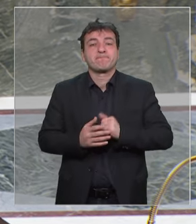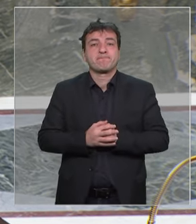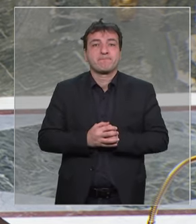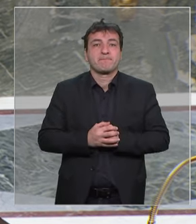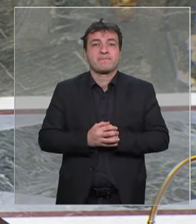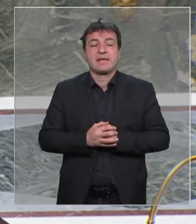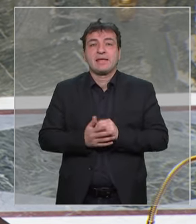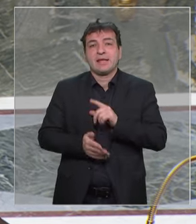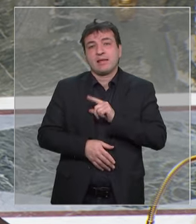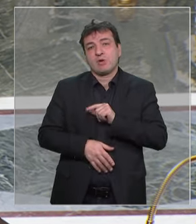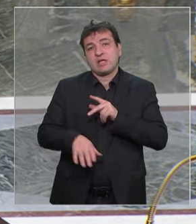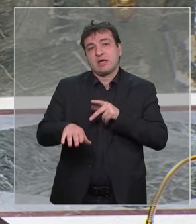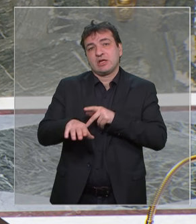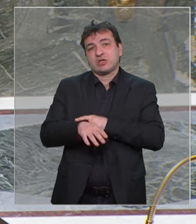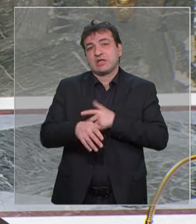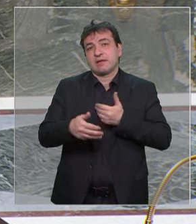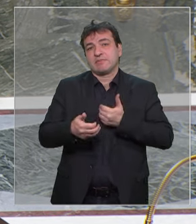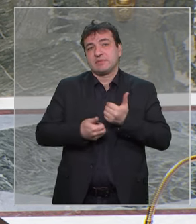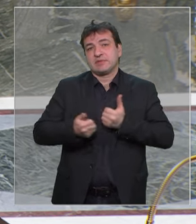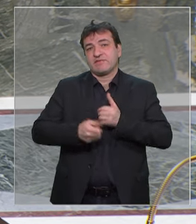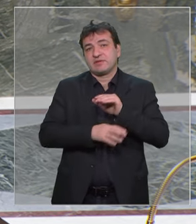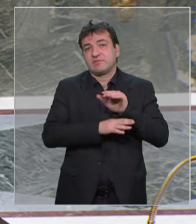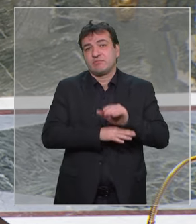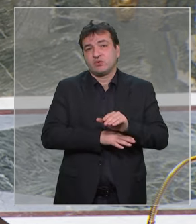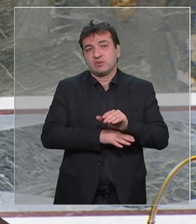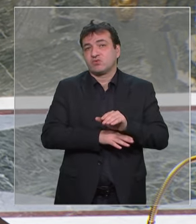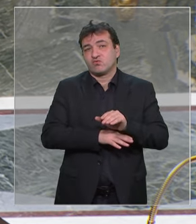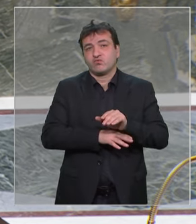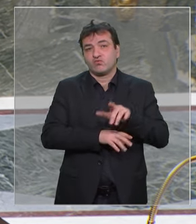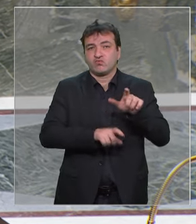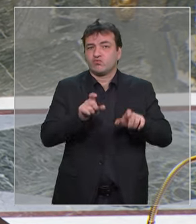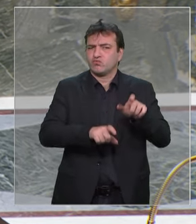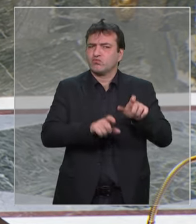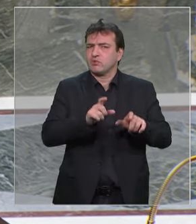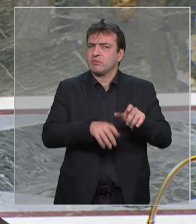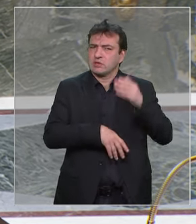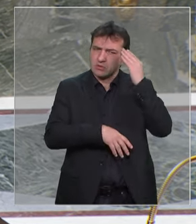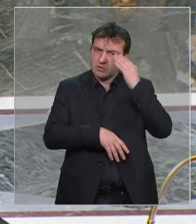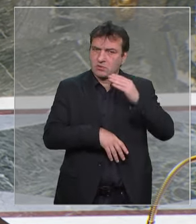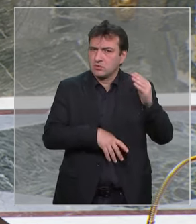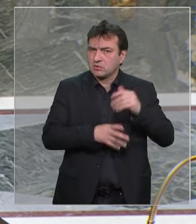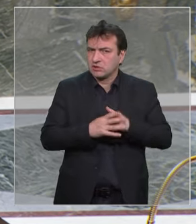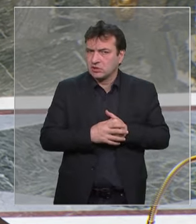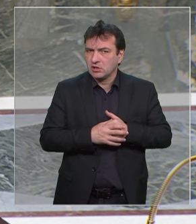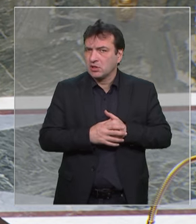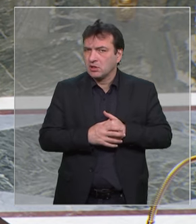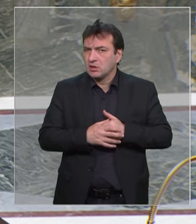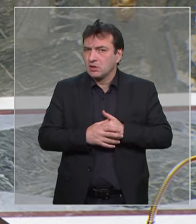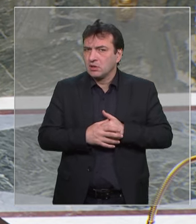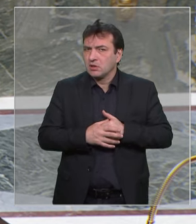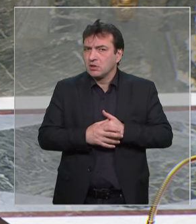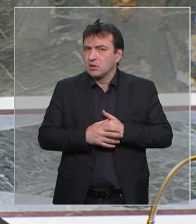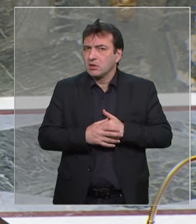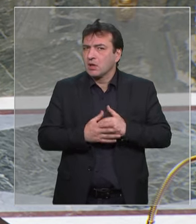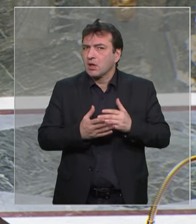Les policiers et les gendarmes du service de la protection des personnalités n'agissent pas parce qu'ils soutiennent tel ou tel courant de